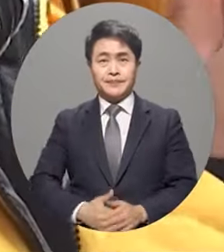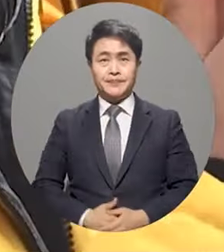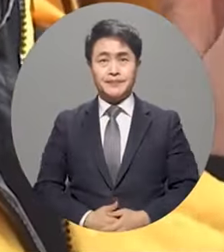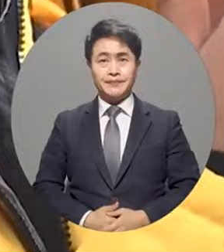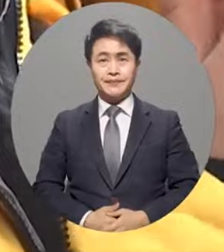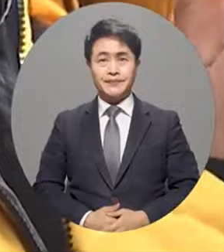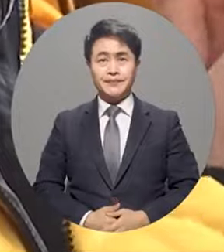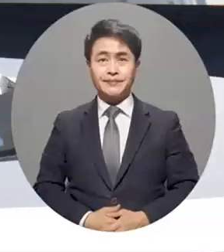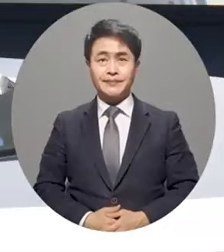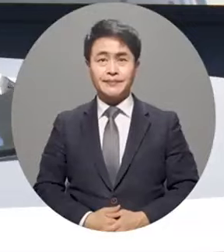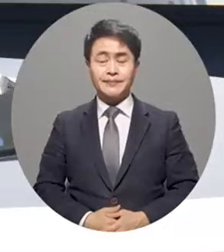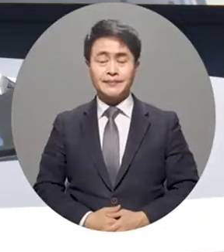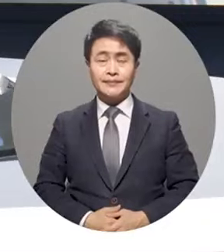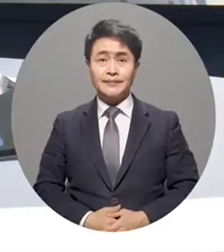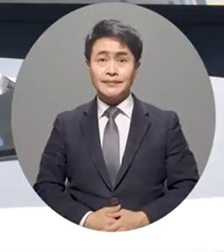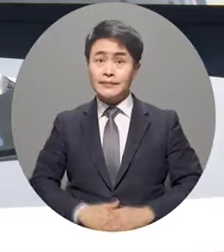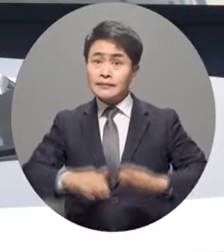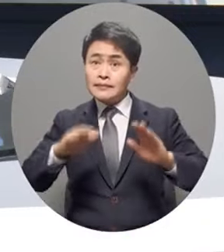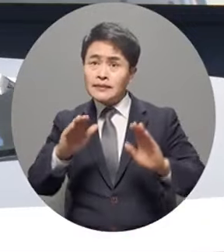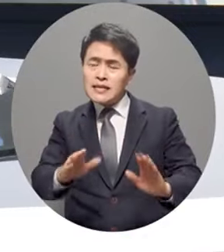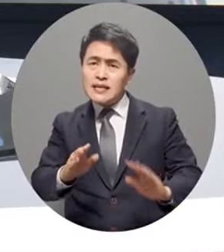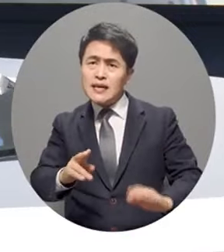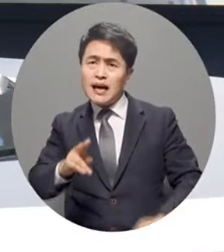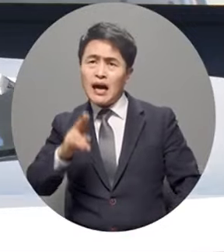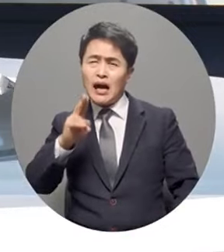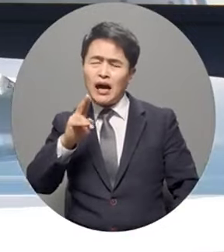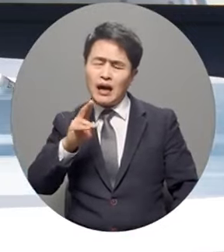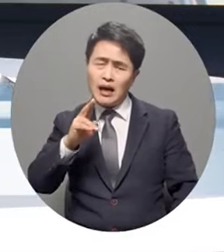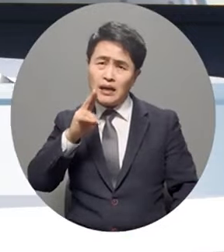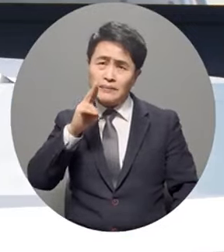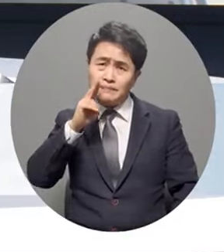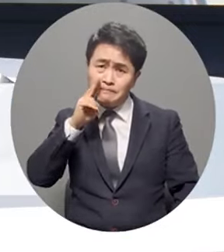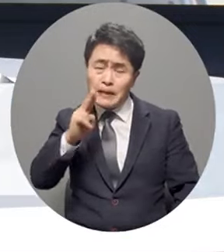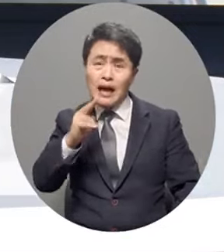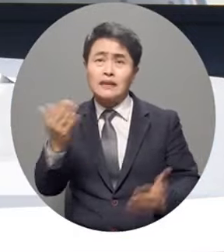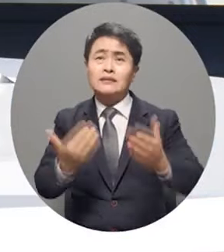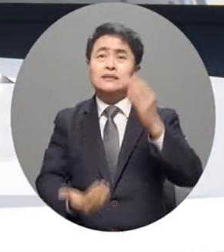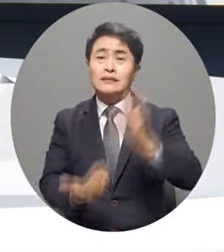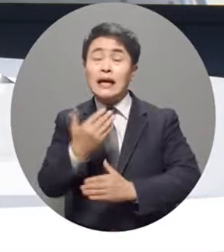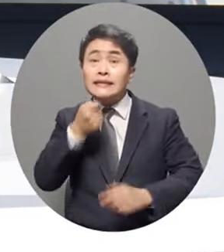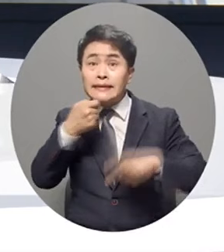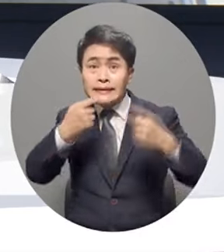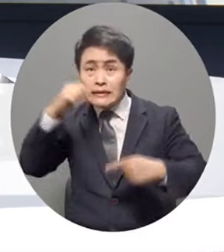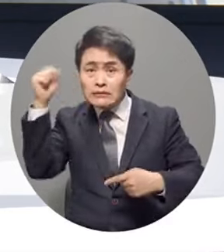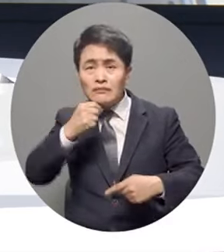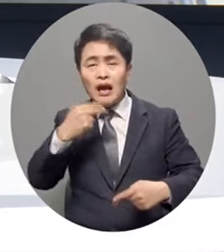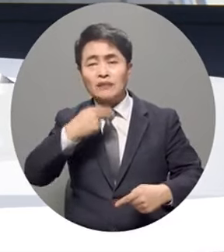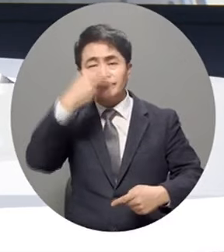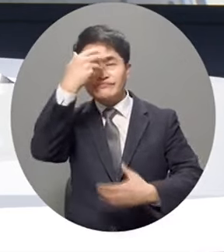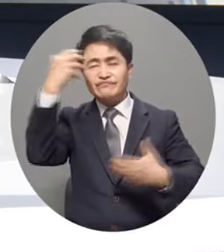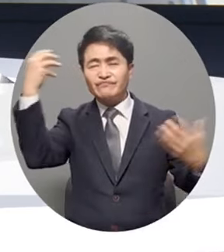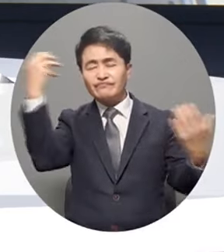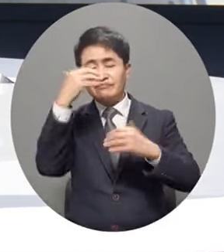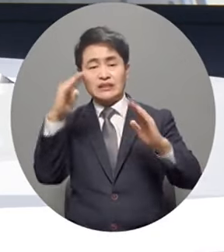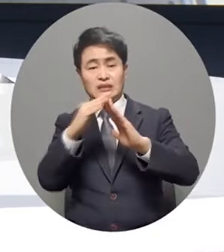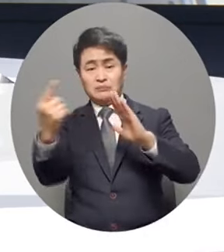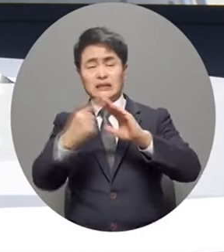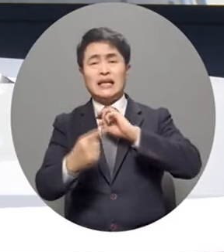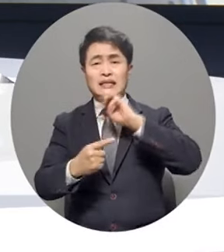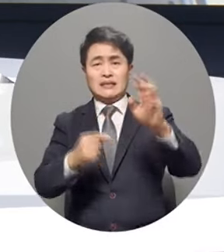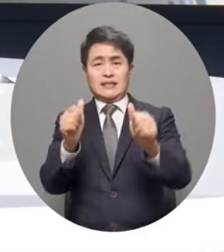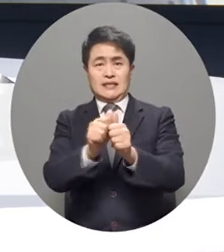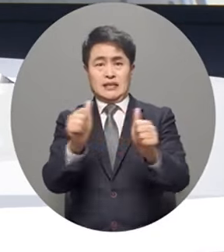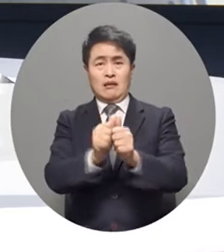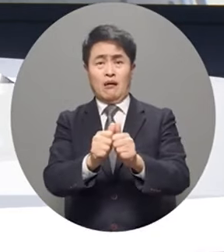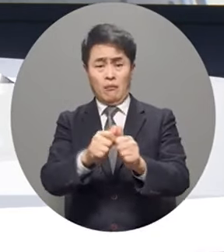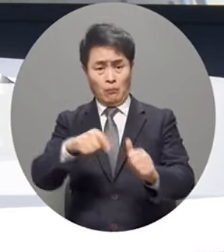송구민입니다. 오늘 끔찍한 사건도 있었습니다. 설날 새벽 술에 취한 상태로 집에 들어온 30대